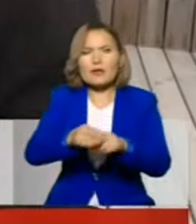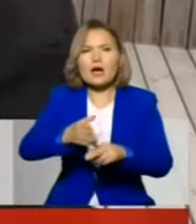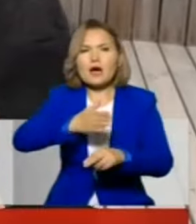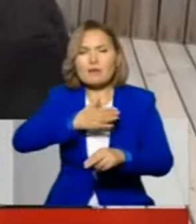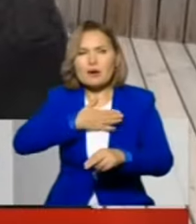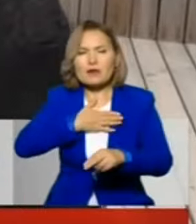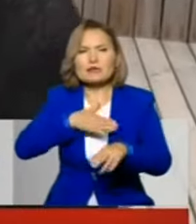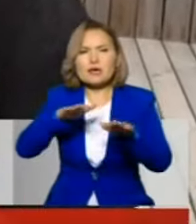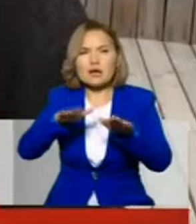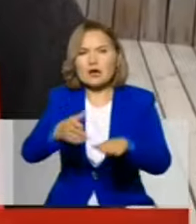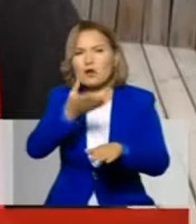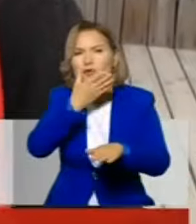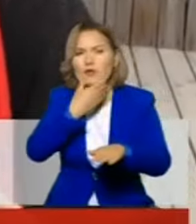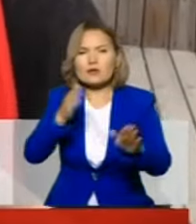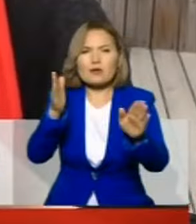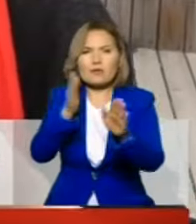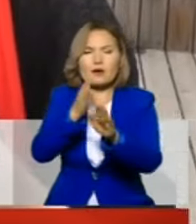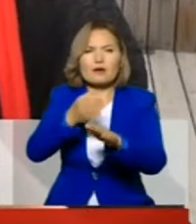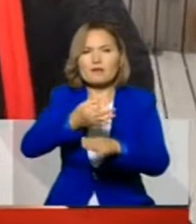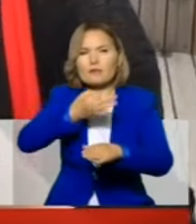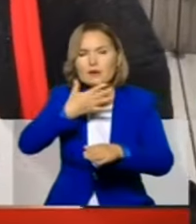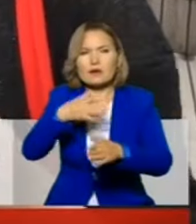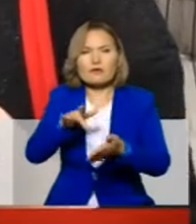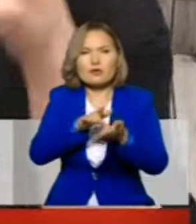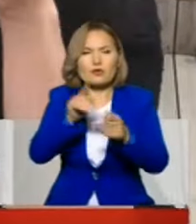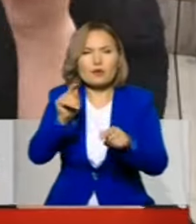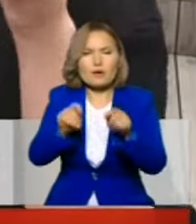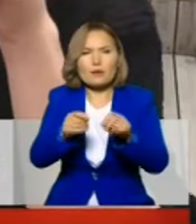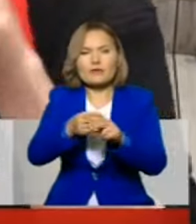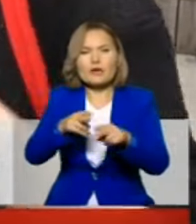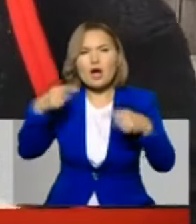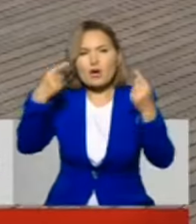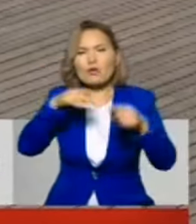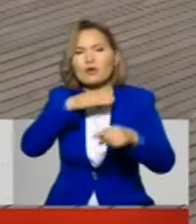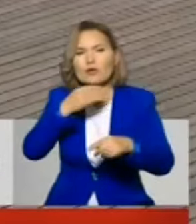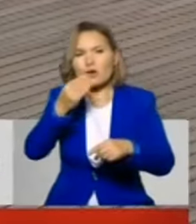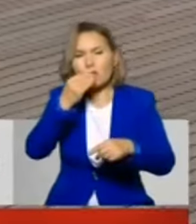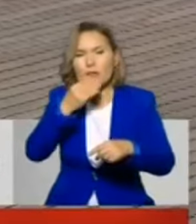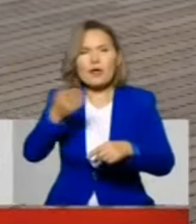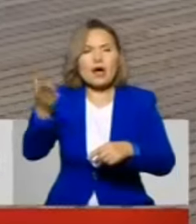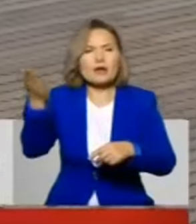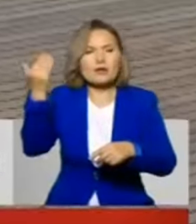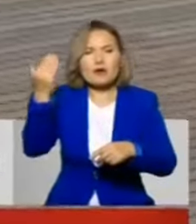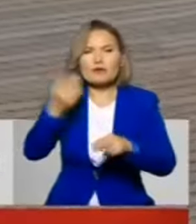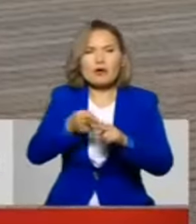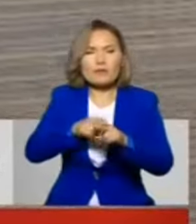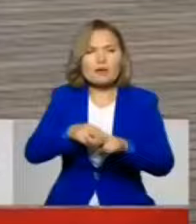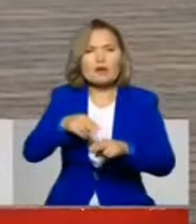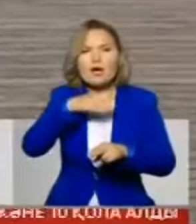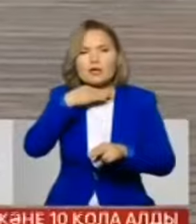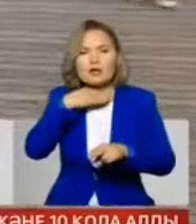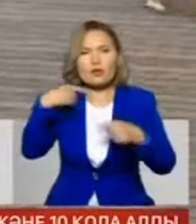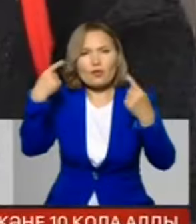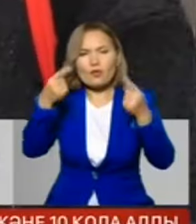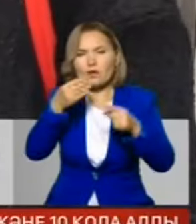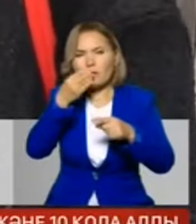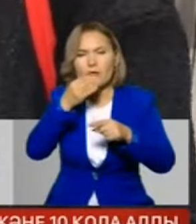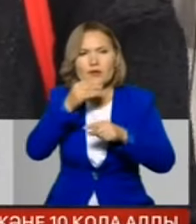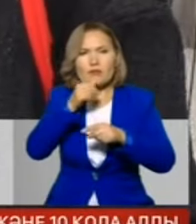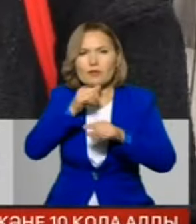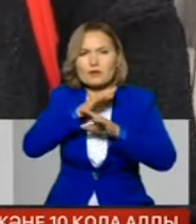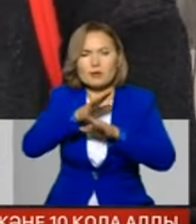тұрған жердің табиғаты керемет. Қойдың етінің дәмін таттым. Бұрын соңды мұндай дәмді етті жеп көрмеппін. Жылқыға